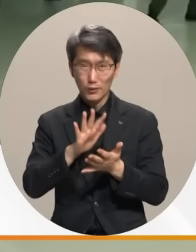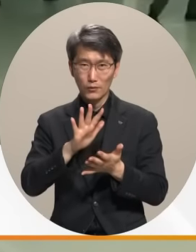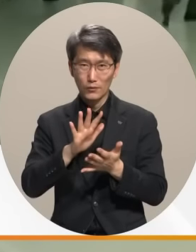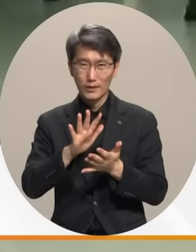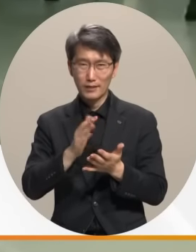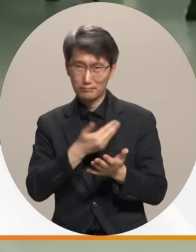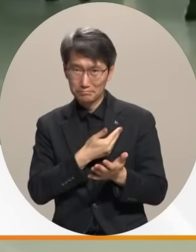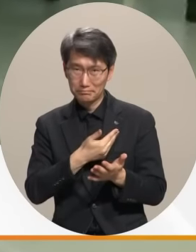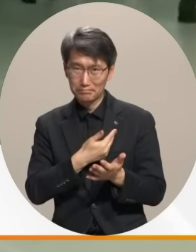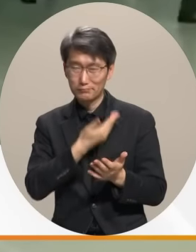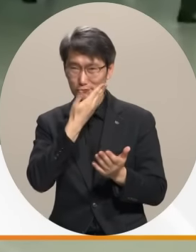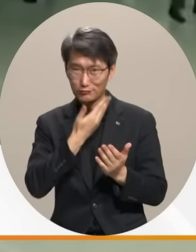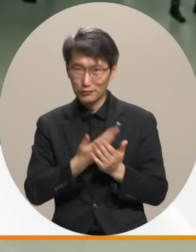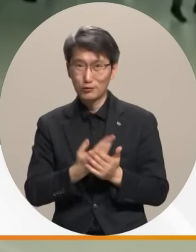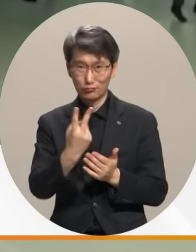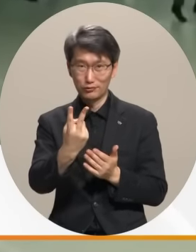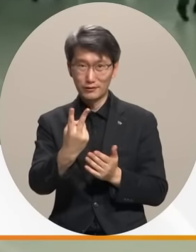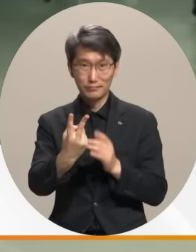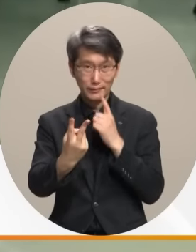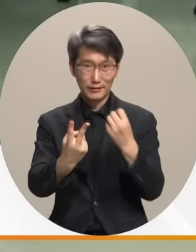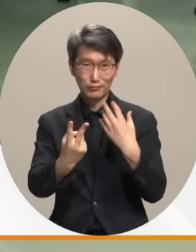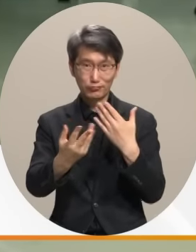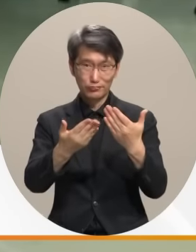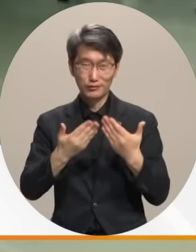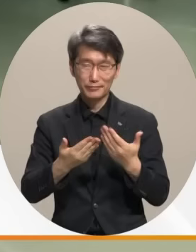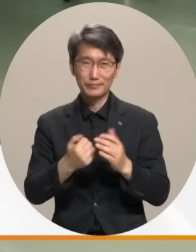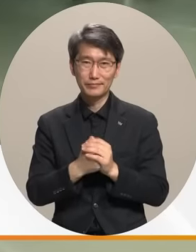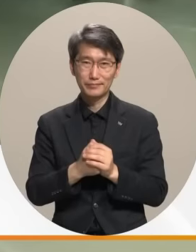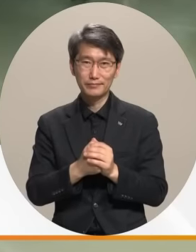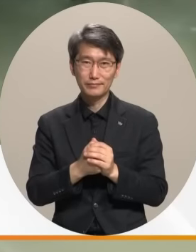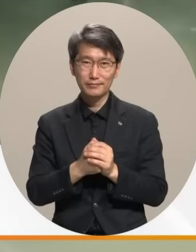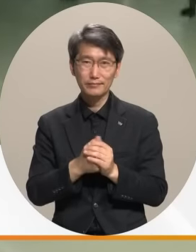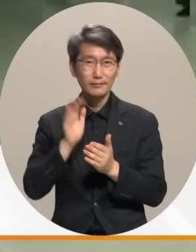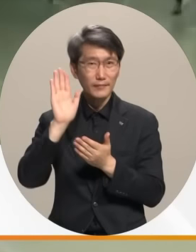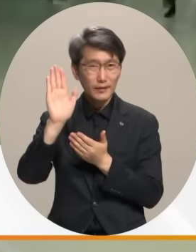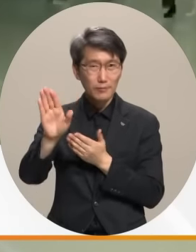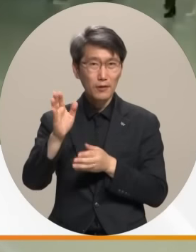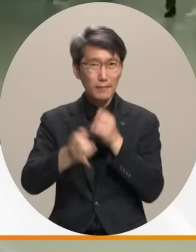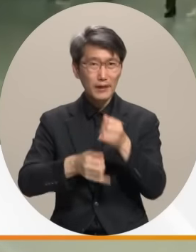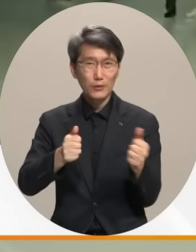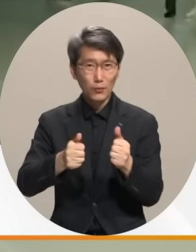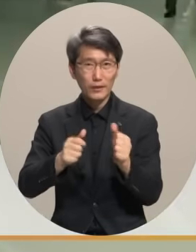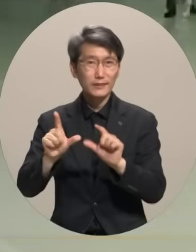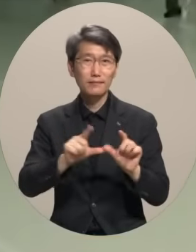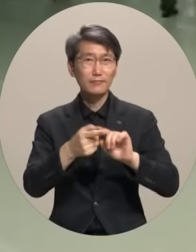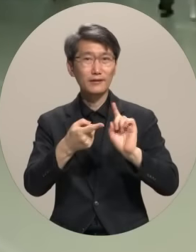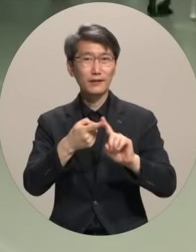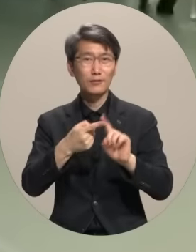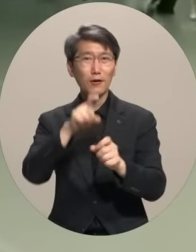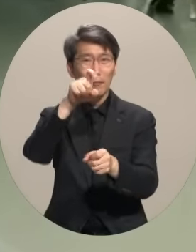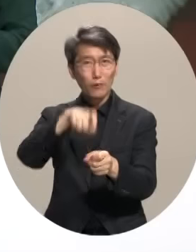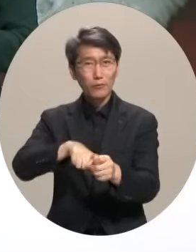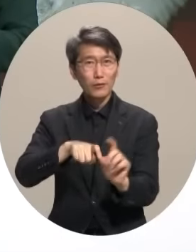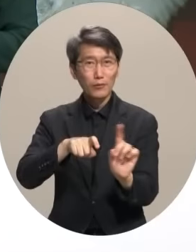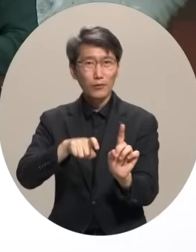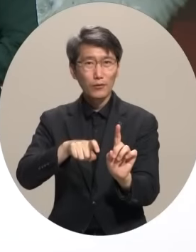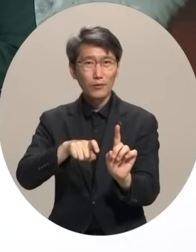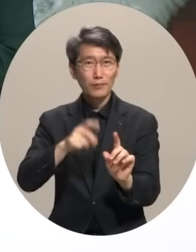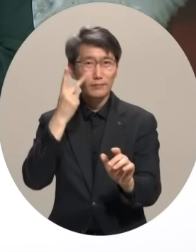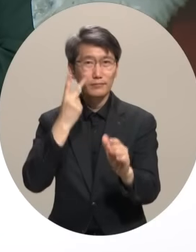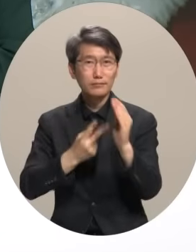끈기의 중요성 강조를 해 주셨고요 그렇다면 앞으로이 발레리노로 삶에 있어서 어떤 목표라